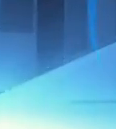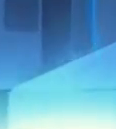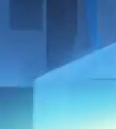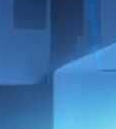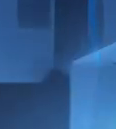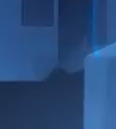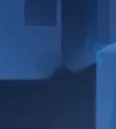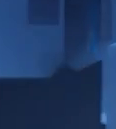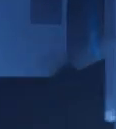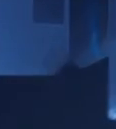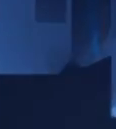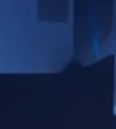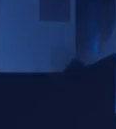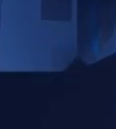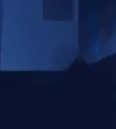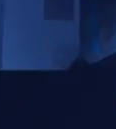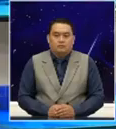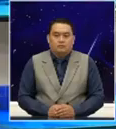Тупай, телеканал ЖТСУ.